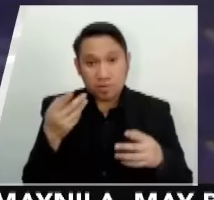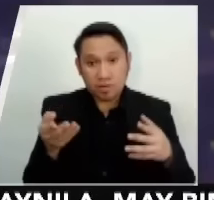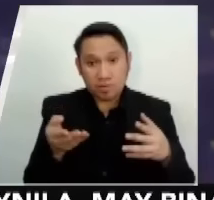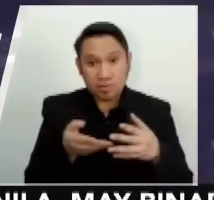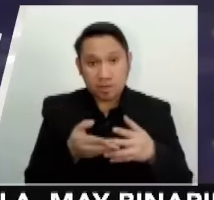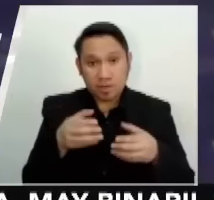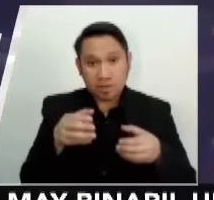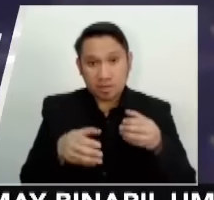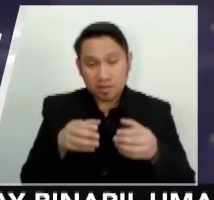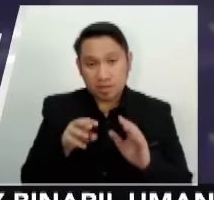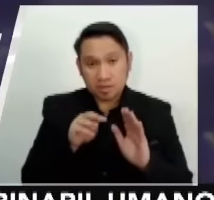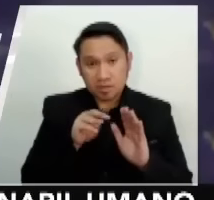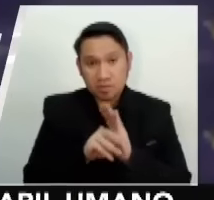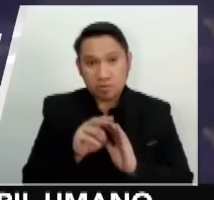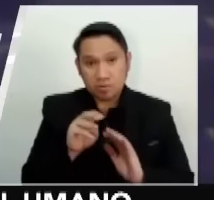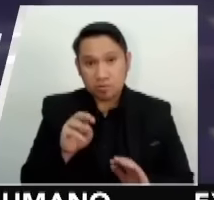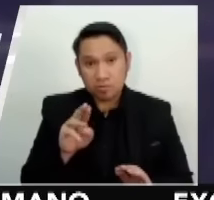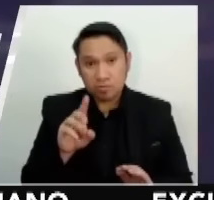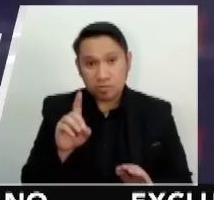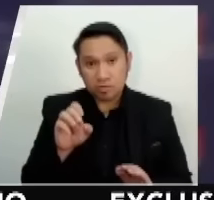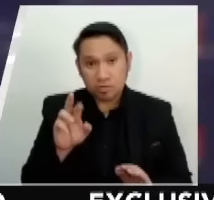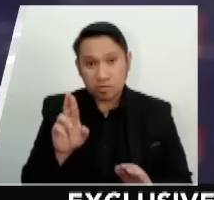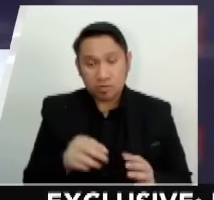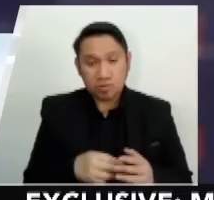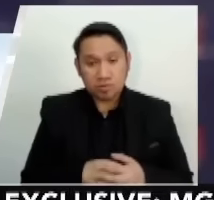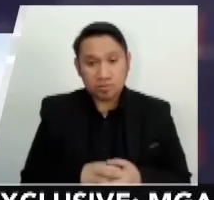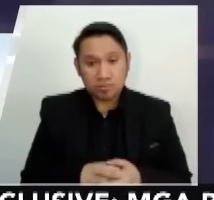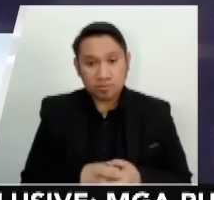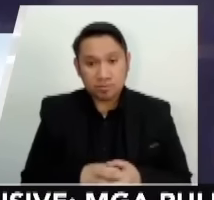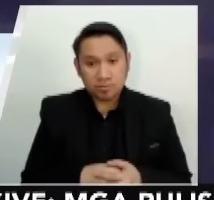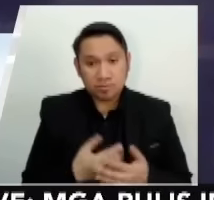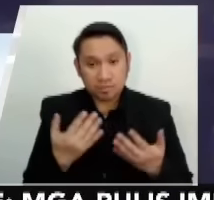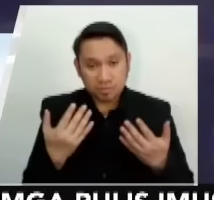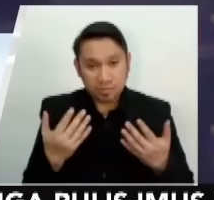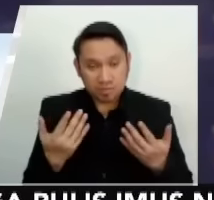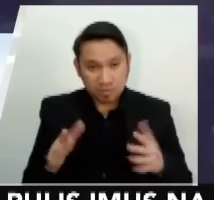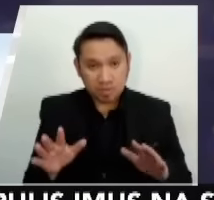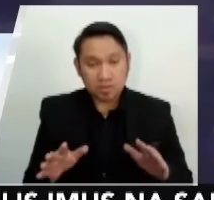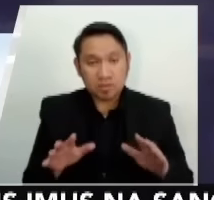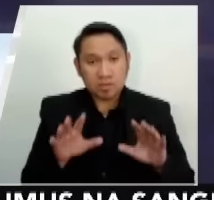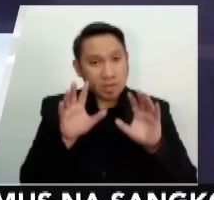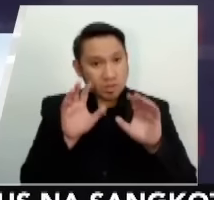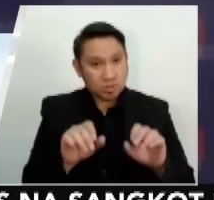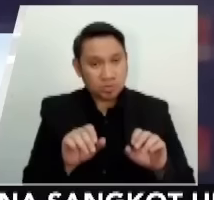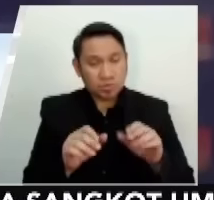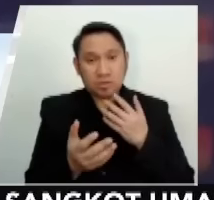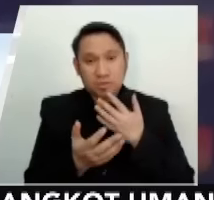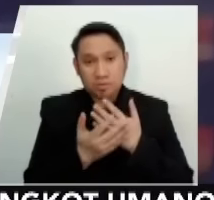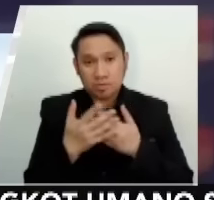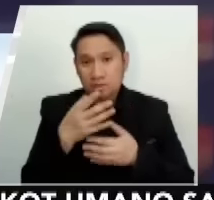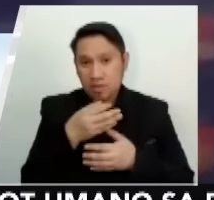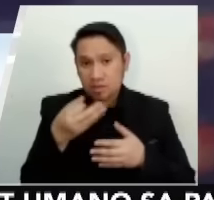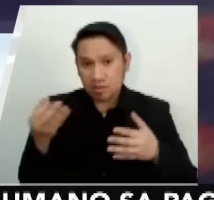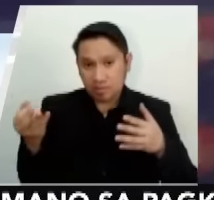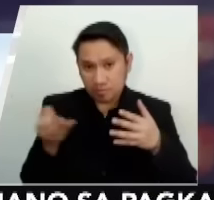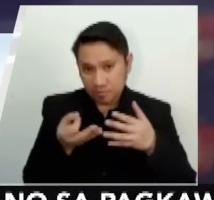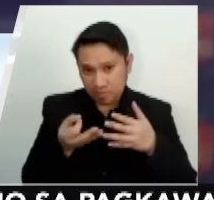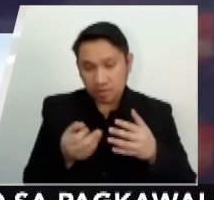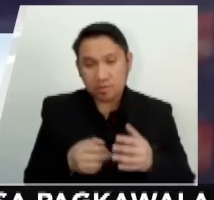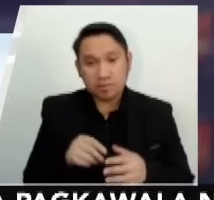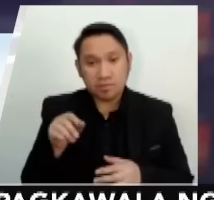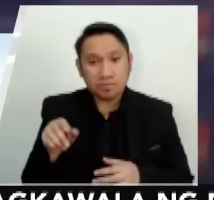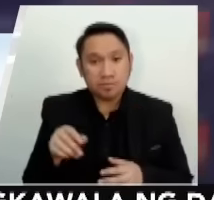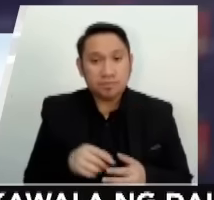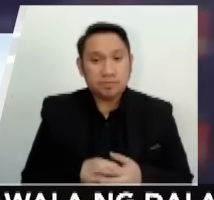Nai-inquest na po yung dalawang suspect kagabi. And na-file na po or na-refer na po natin sa prosecutor's